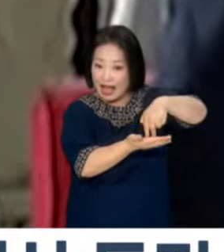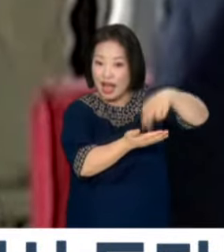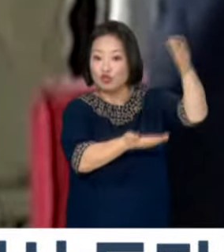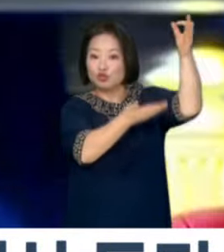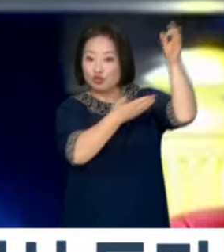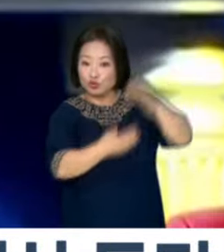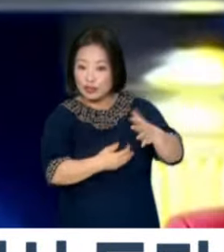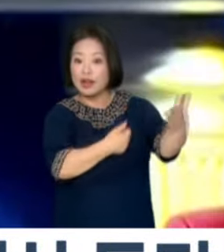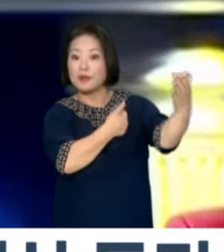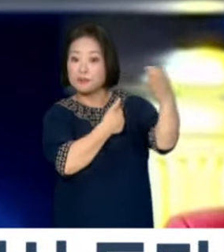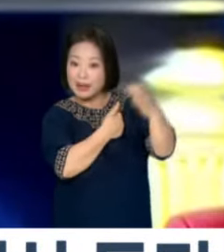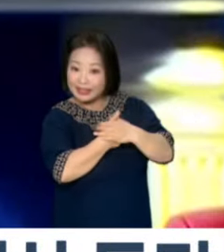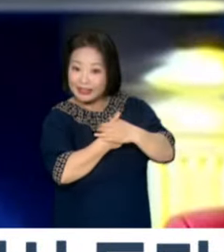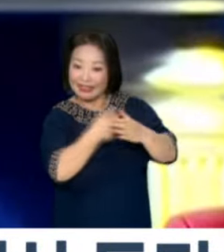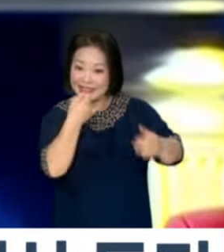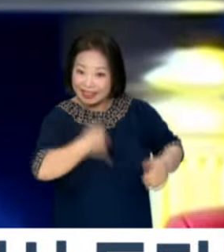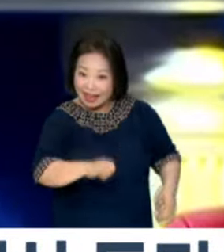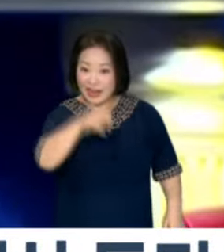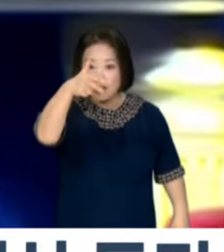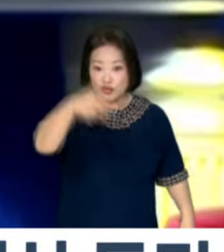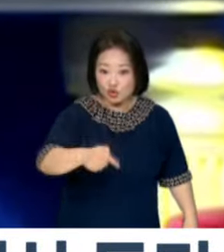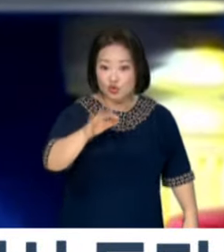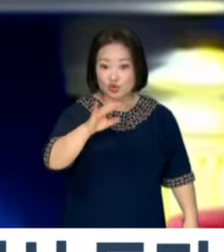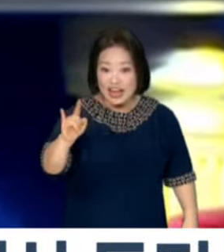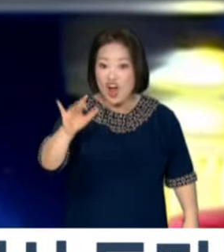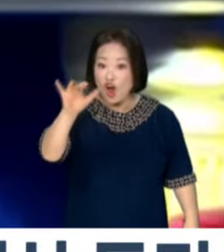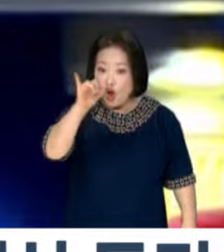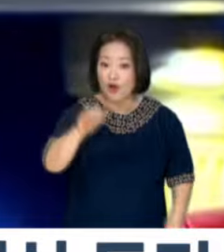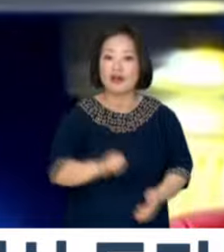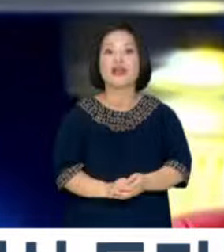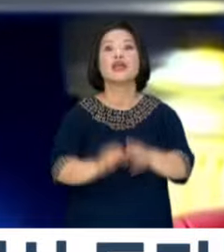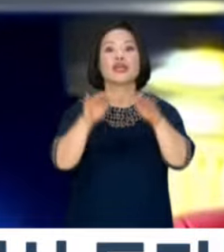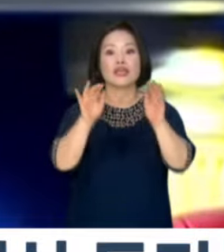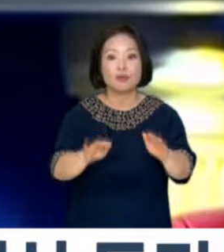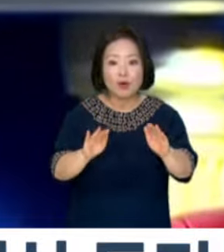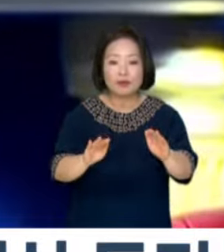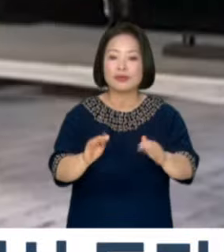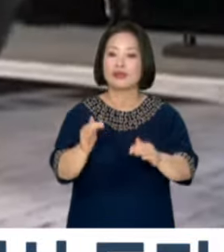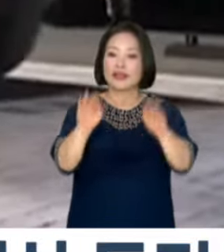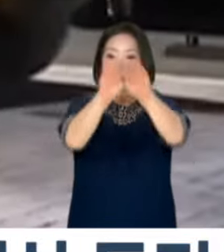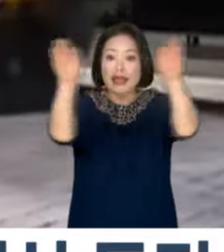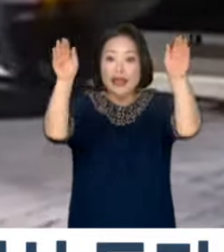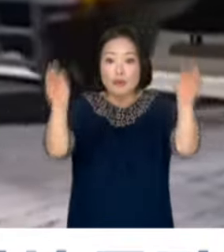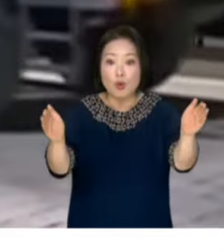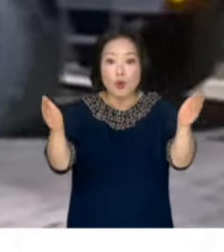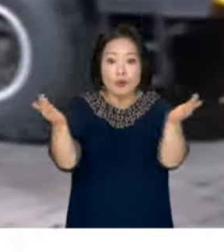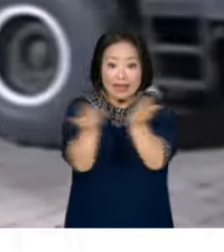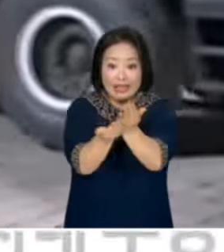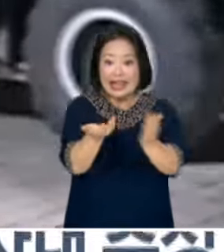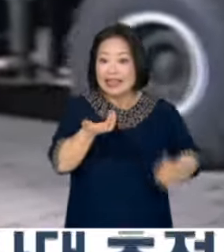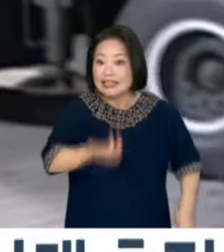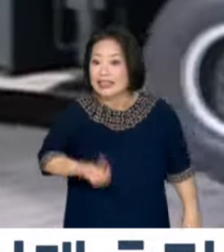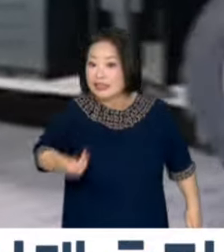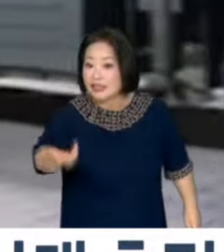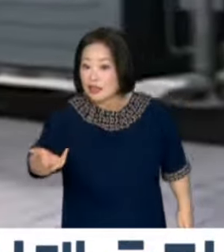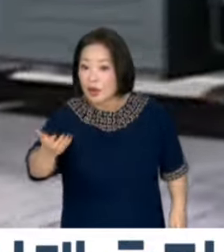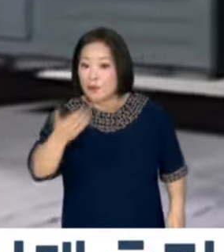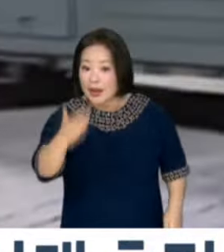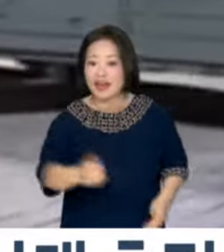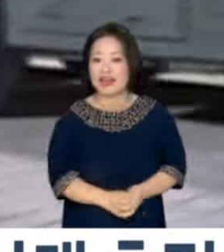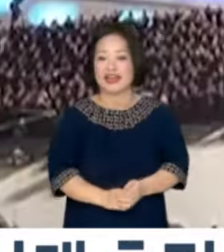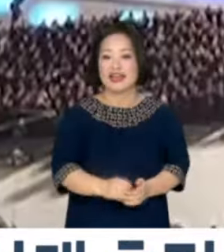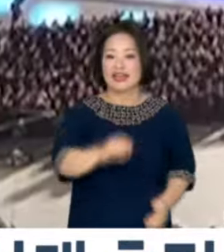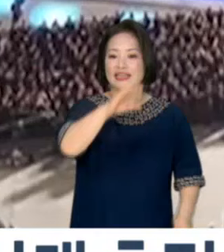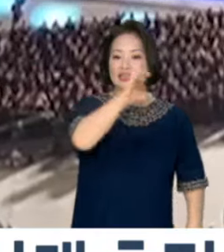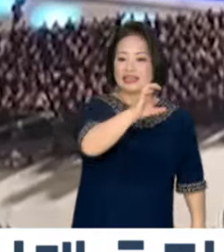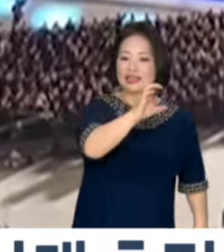이번 행사에서 시선을 집중시킨 건 네모난 모양의 이동식 발사대. 북한의 근거리 탄도미사일 CRBM 중